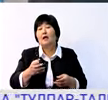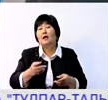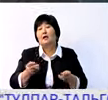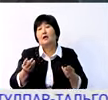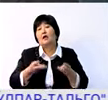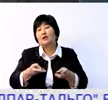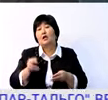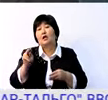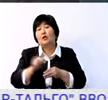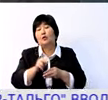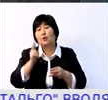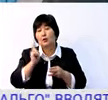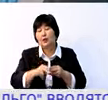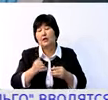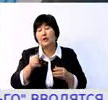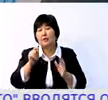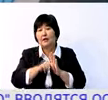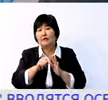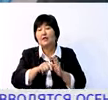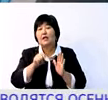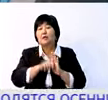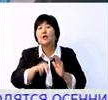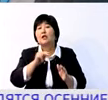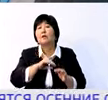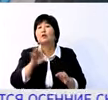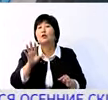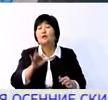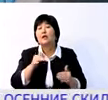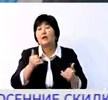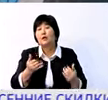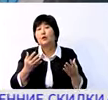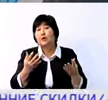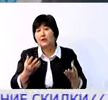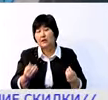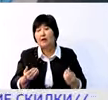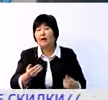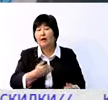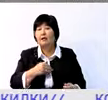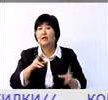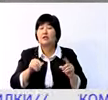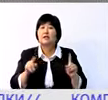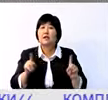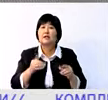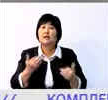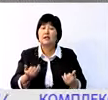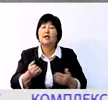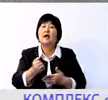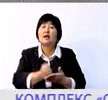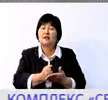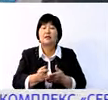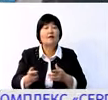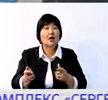завершен, проведены испытательные работы все. На сегодняшний день котел считается в резерве